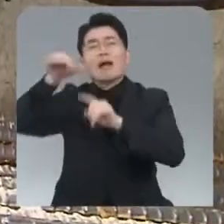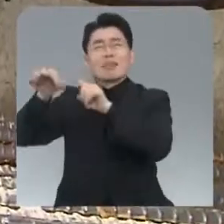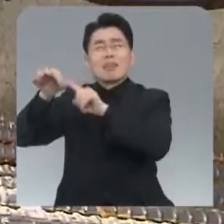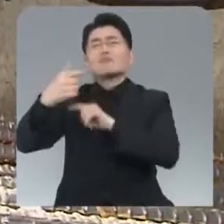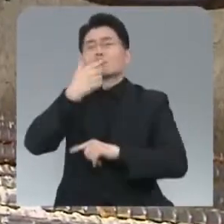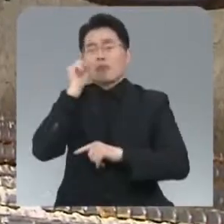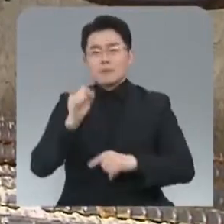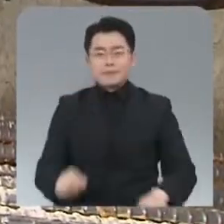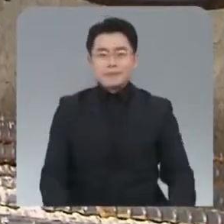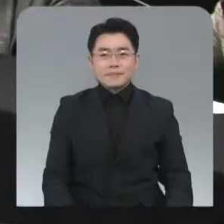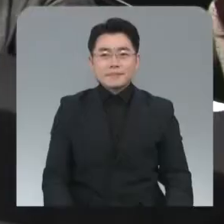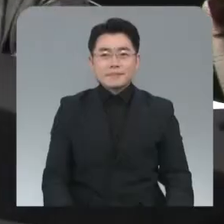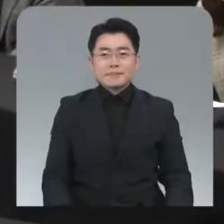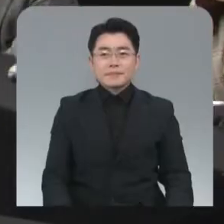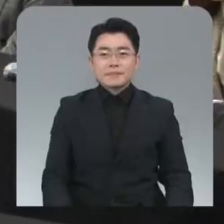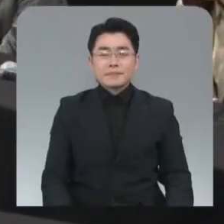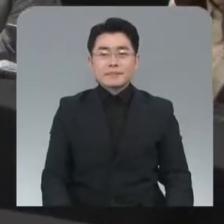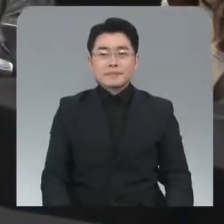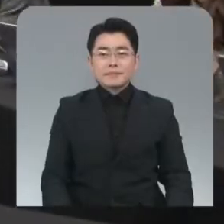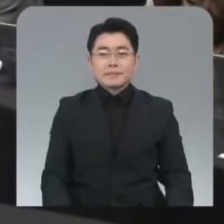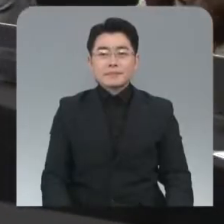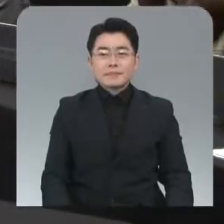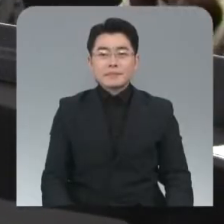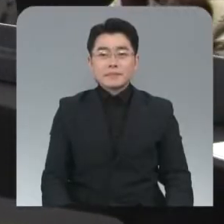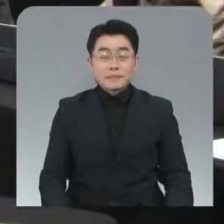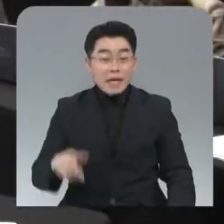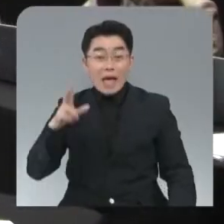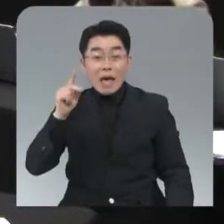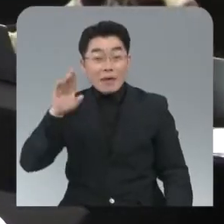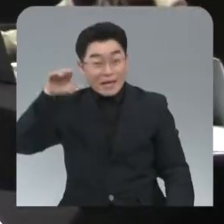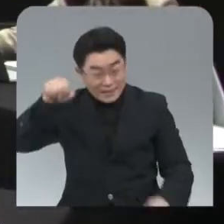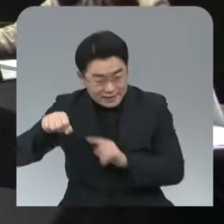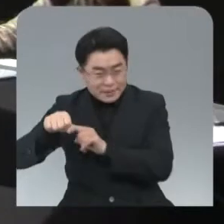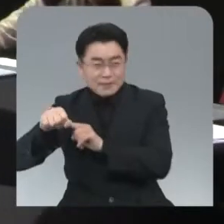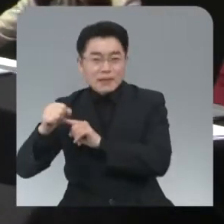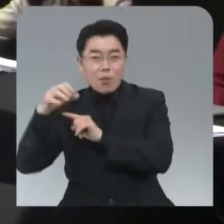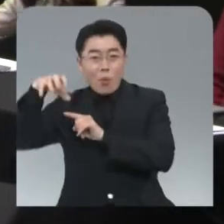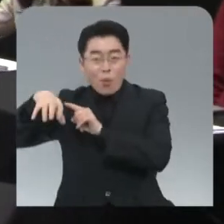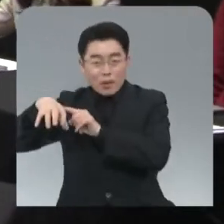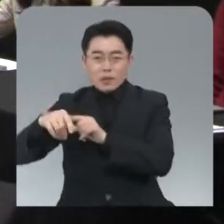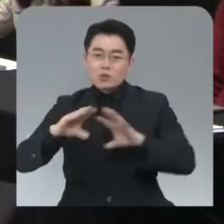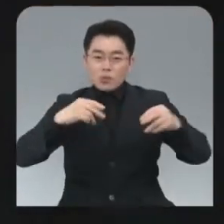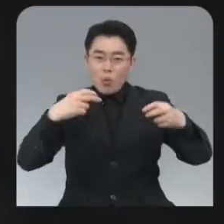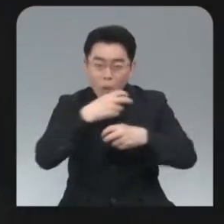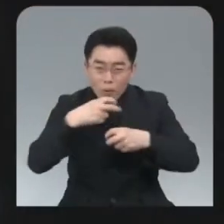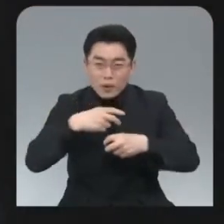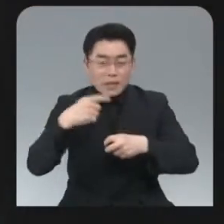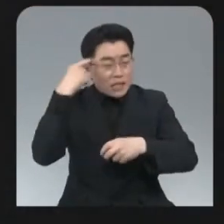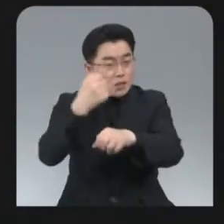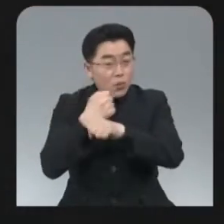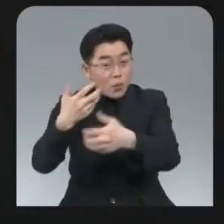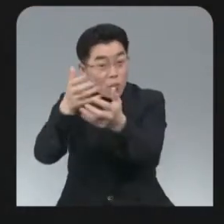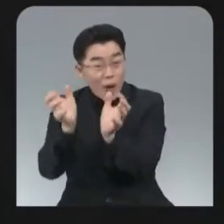현실화되지는 못했습니다. 이런 이유로 KBS와 검증을 함께 진행한